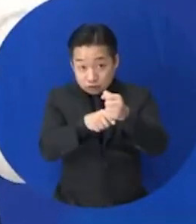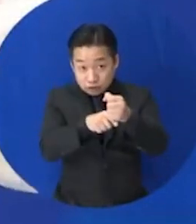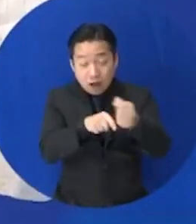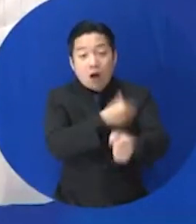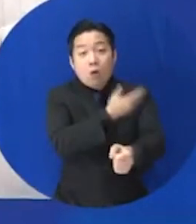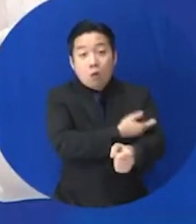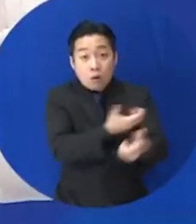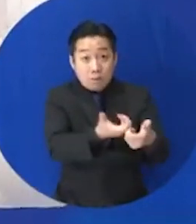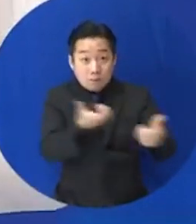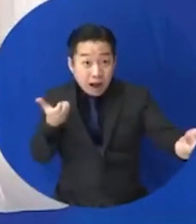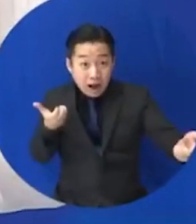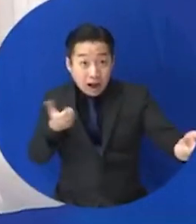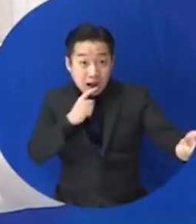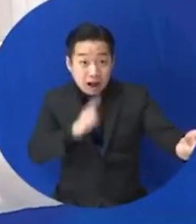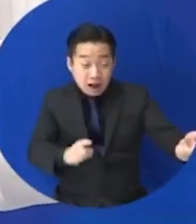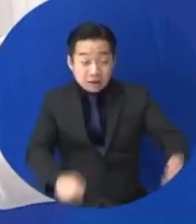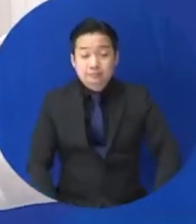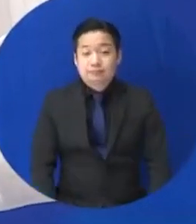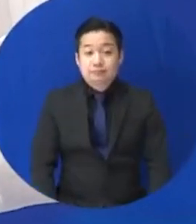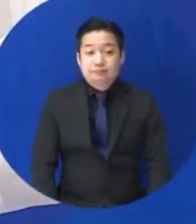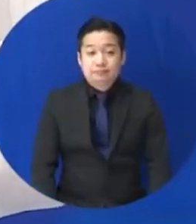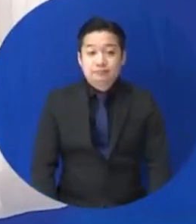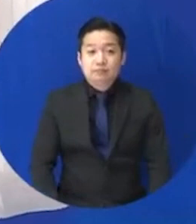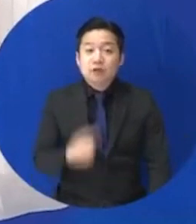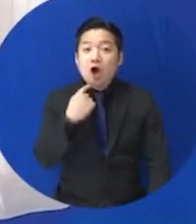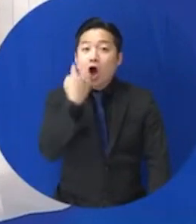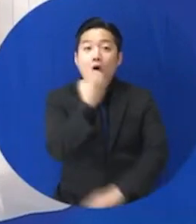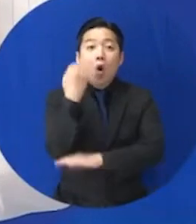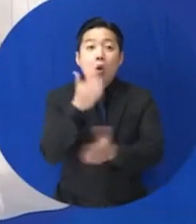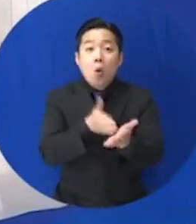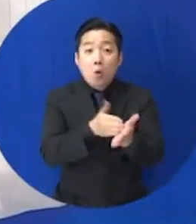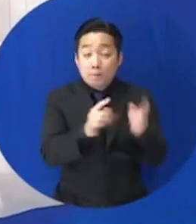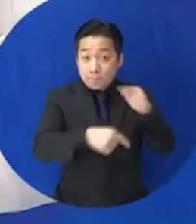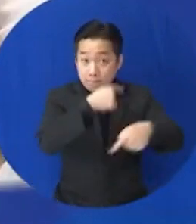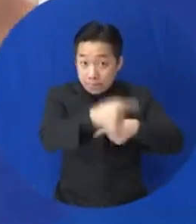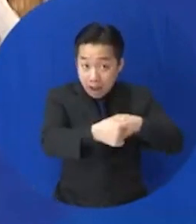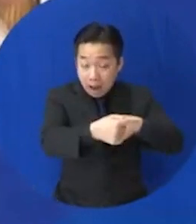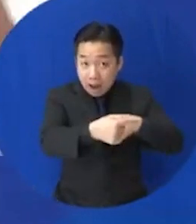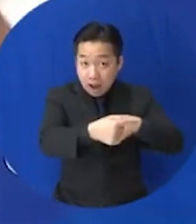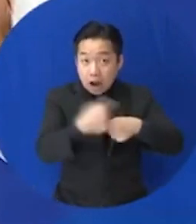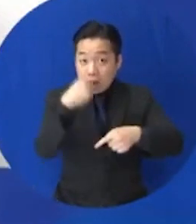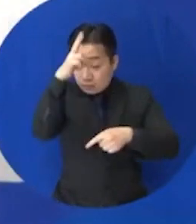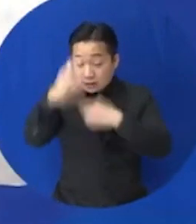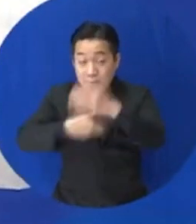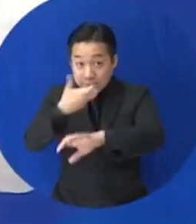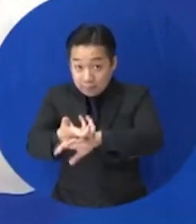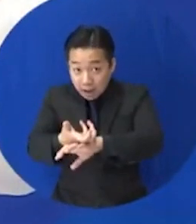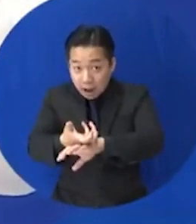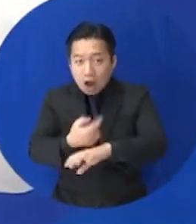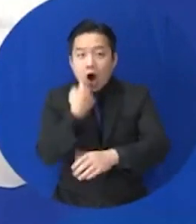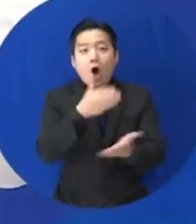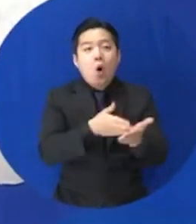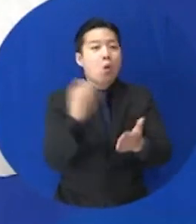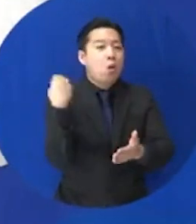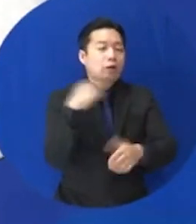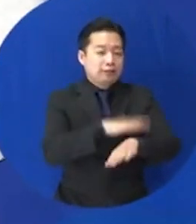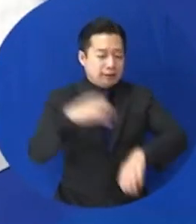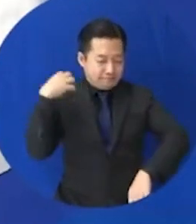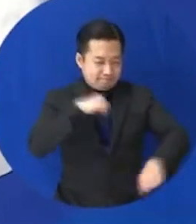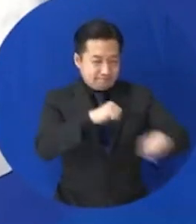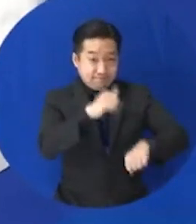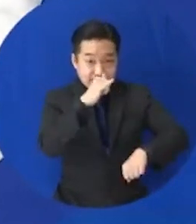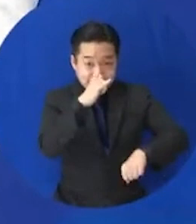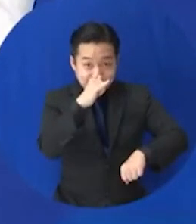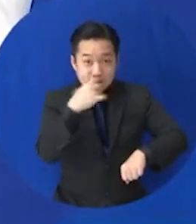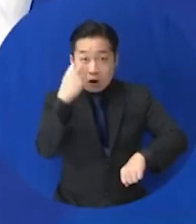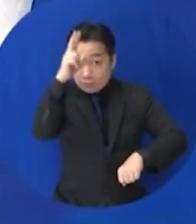뺏는다, 검수완박이다 이렇게 알려져 있는데 언론개혁이나 검찰개혁이나 다 언론이 제 역할을 할 수 있도록 검찰이